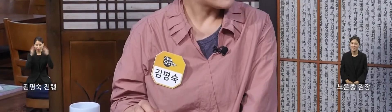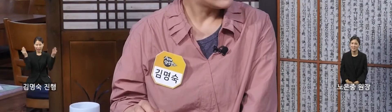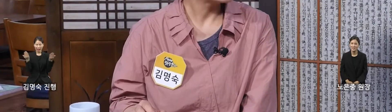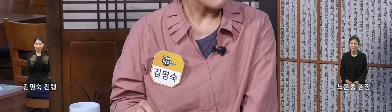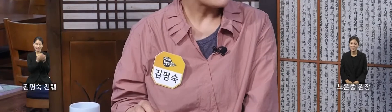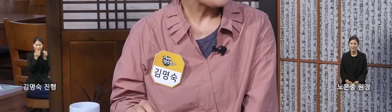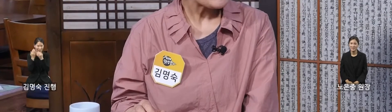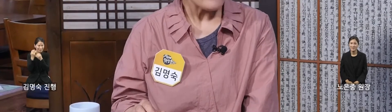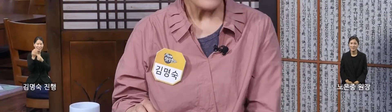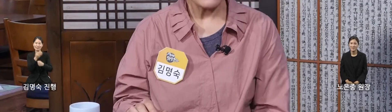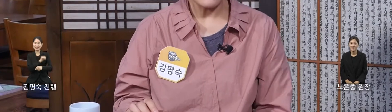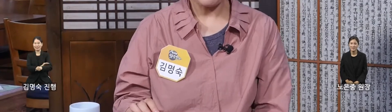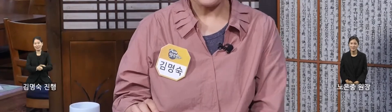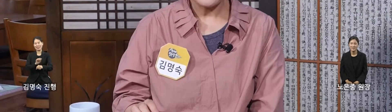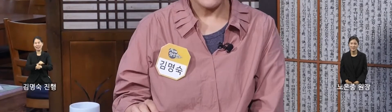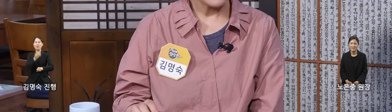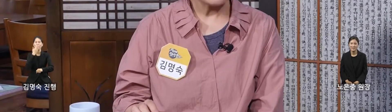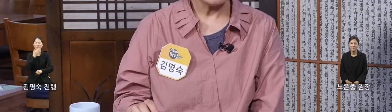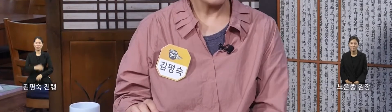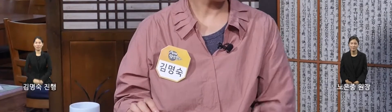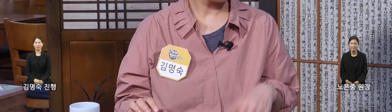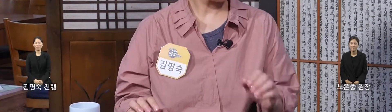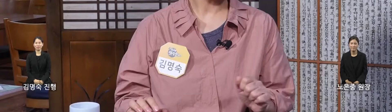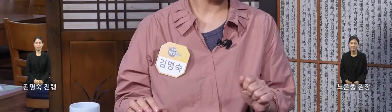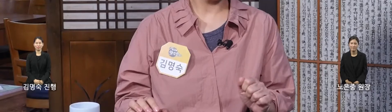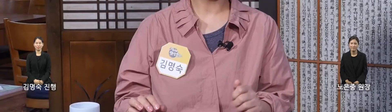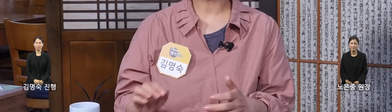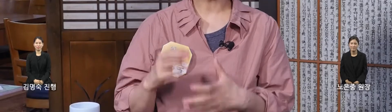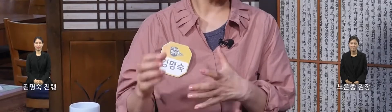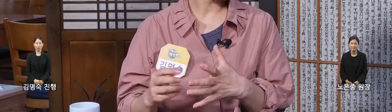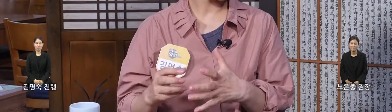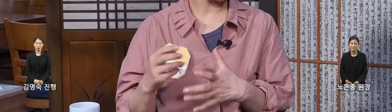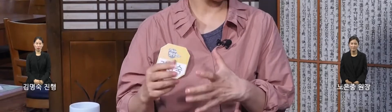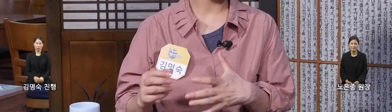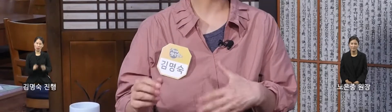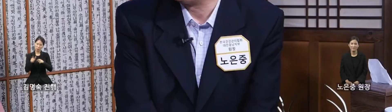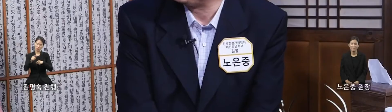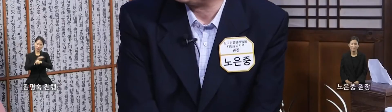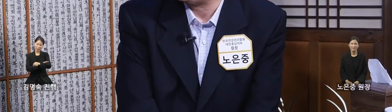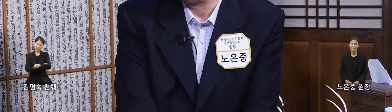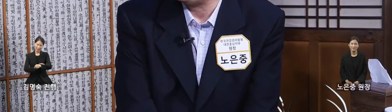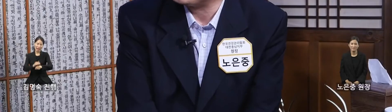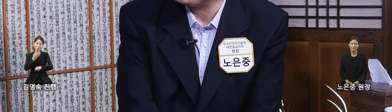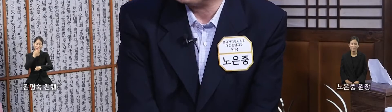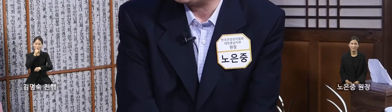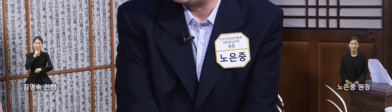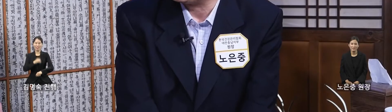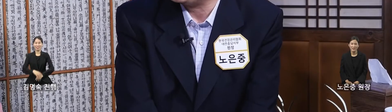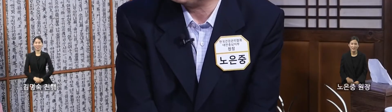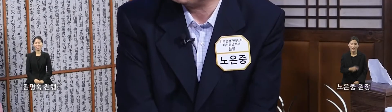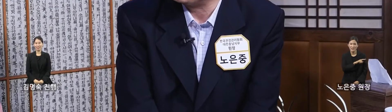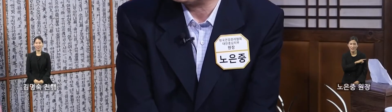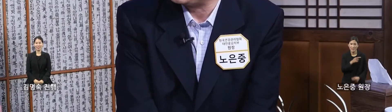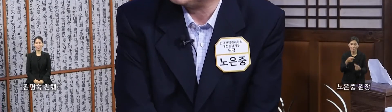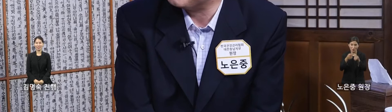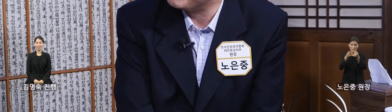먹어요. 아. 그러니까 아주 뭐한 거 빼고는 웬만한 네. 거는 다 잘 먹는 편이에요. 제일 우선순위가